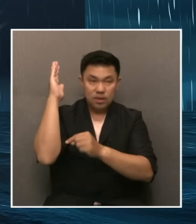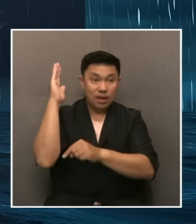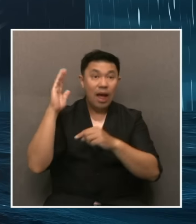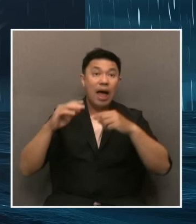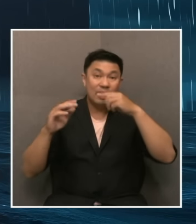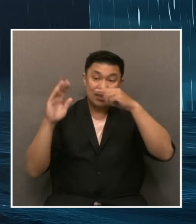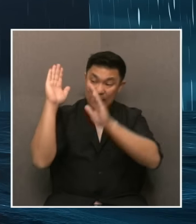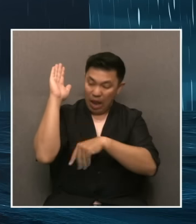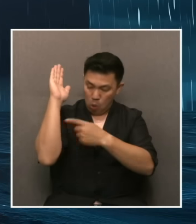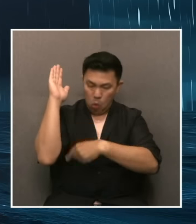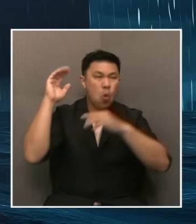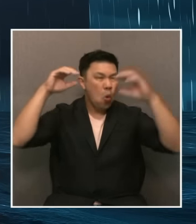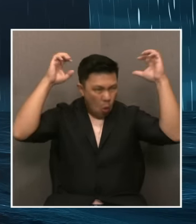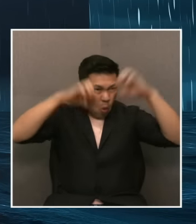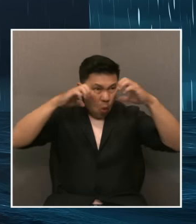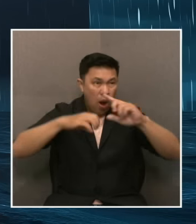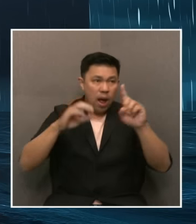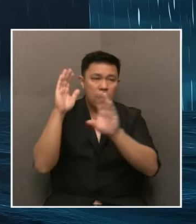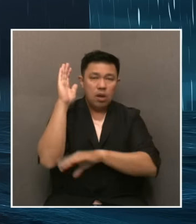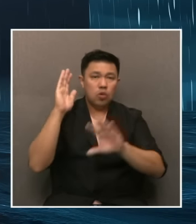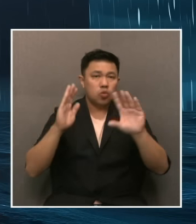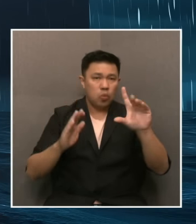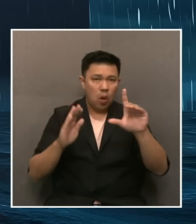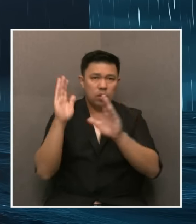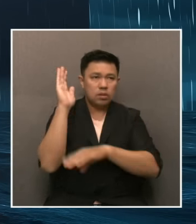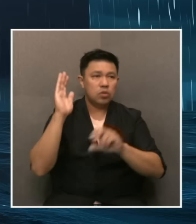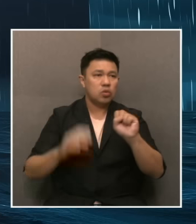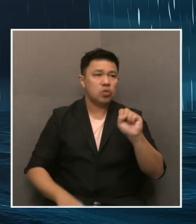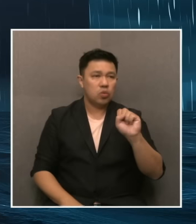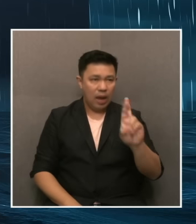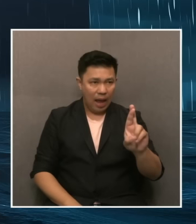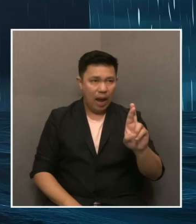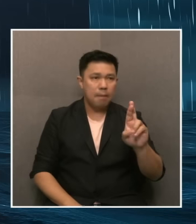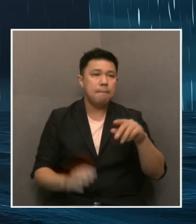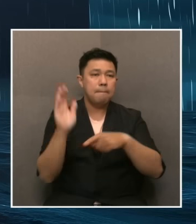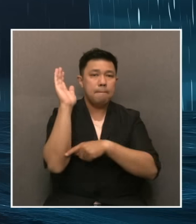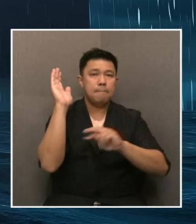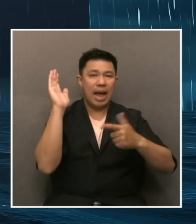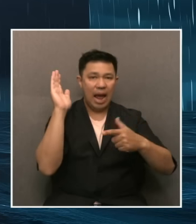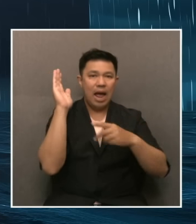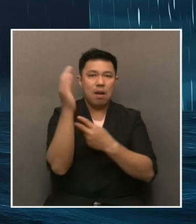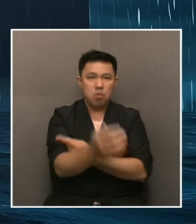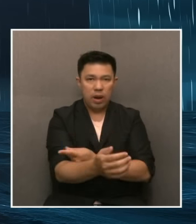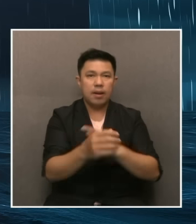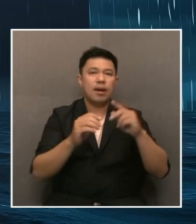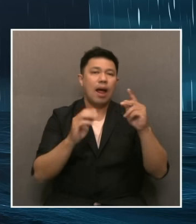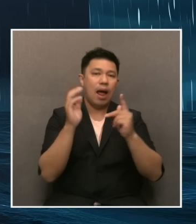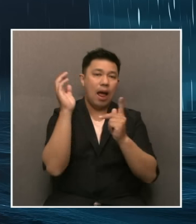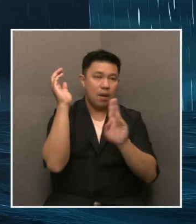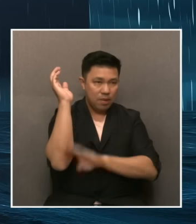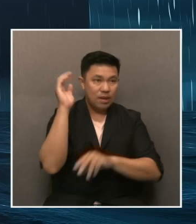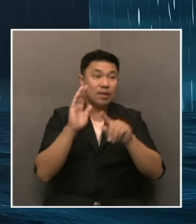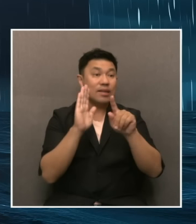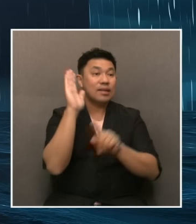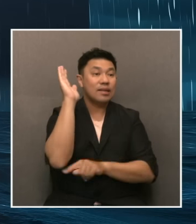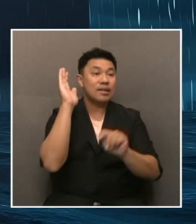กหนกถึงหนักมากนะคะบริเวณ จังหวัดชุมพอร์สุราทธานี พังงา ภูเก็จกระบี่ ตรัง สตูนน